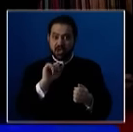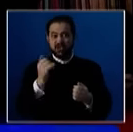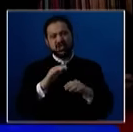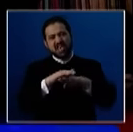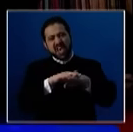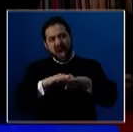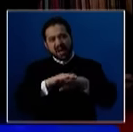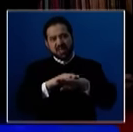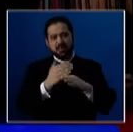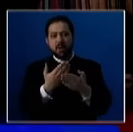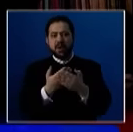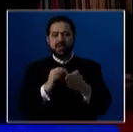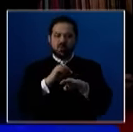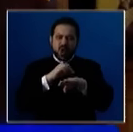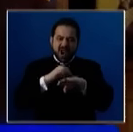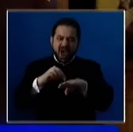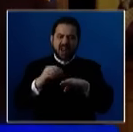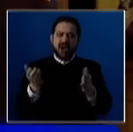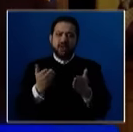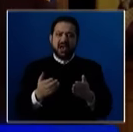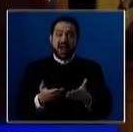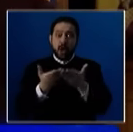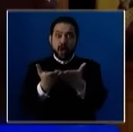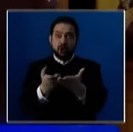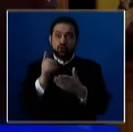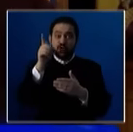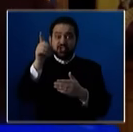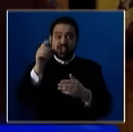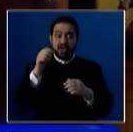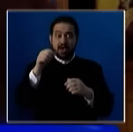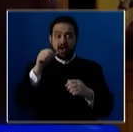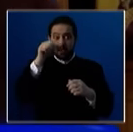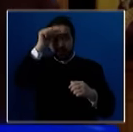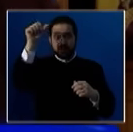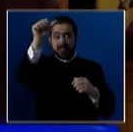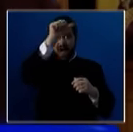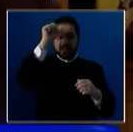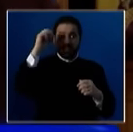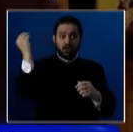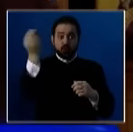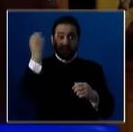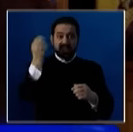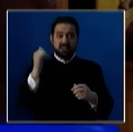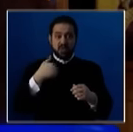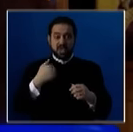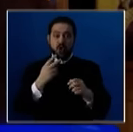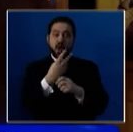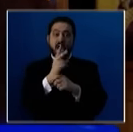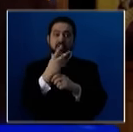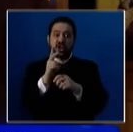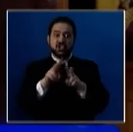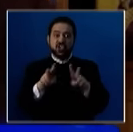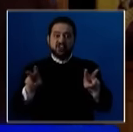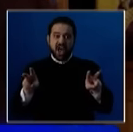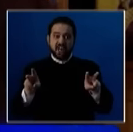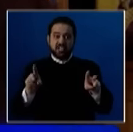iartă-mă pentru rana pe care ți-am adus-o ție. Eu i-am greșit fratelui, dar de